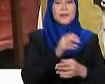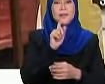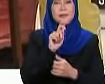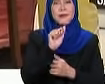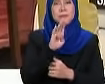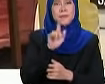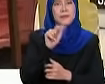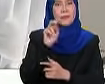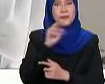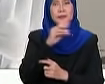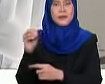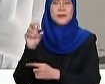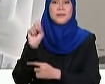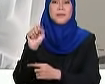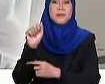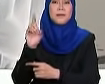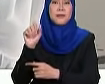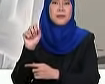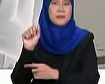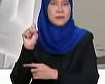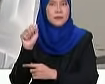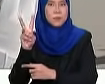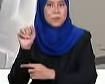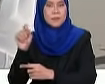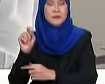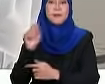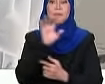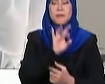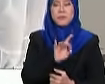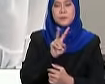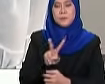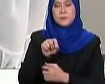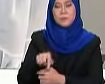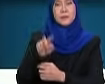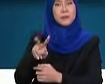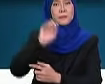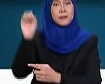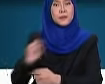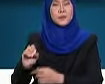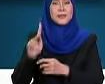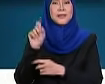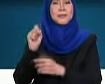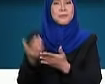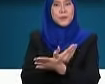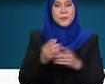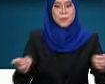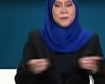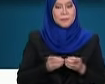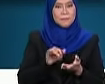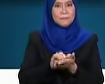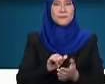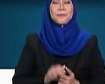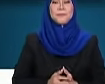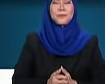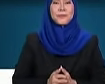Lion dan kelas The Shadow sawit yang menyumbang 8022 peratus kepada cash baru di daerah berkenaan